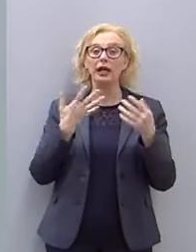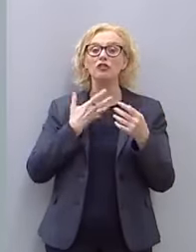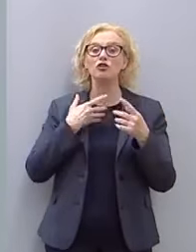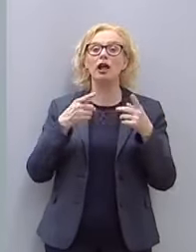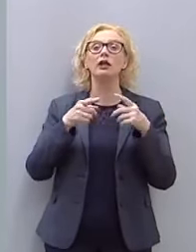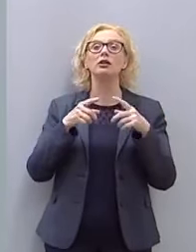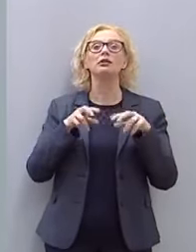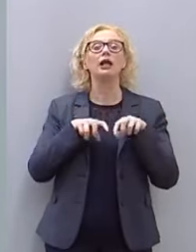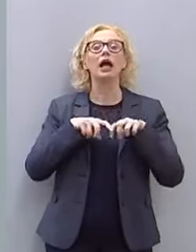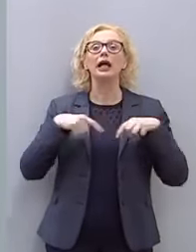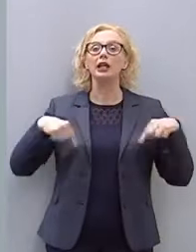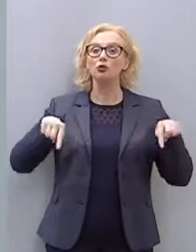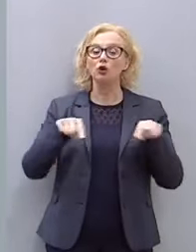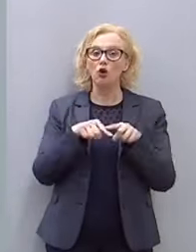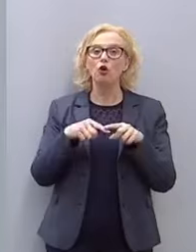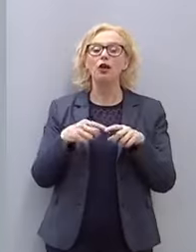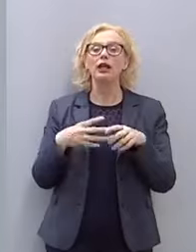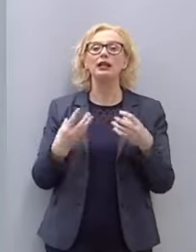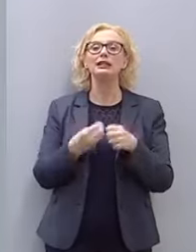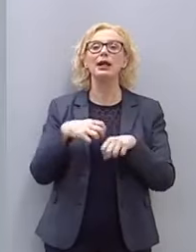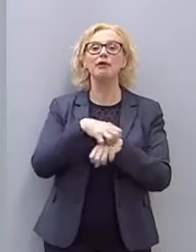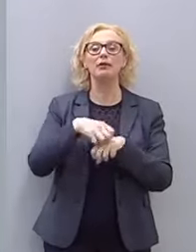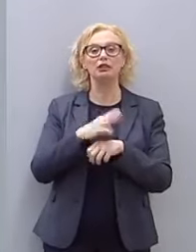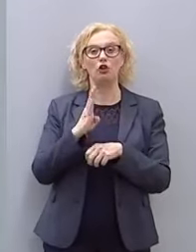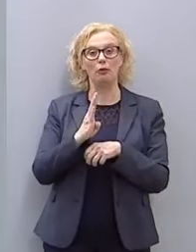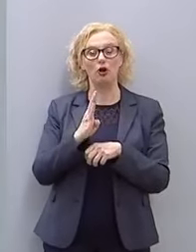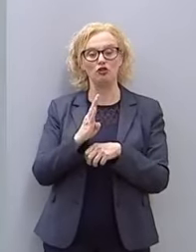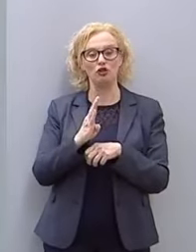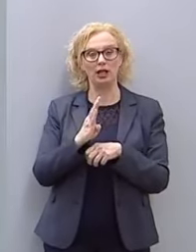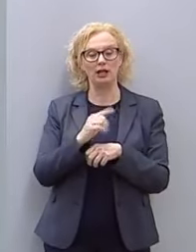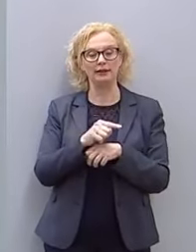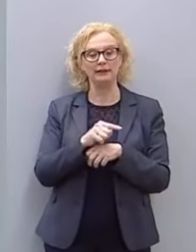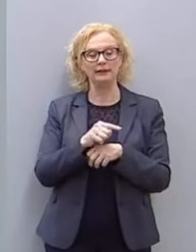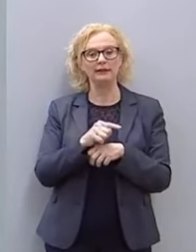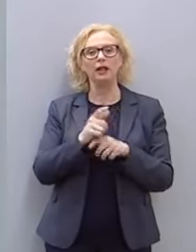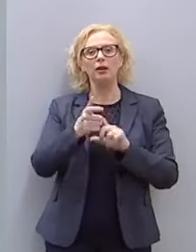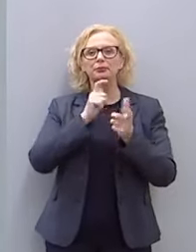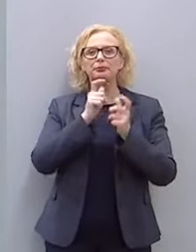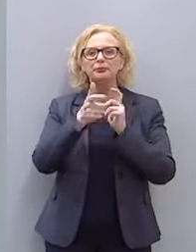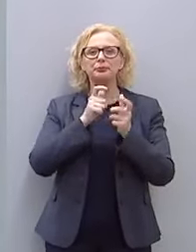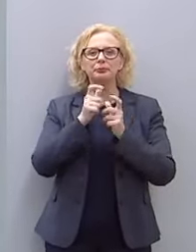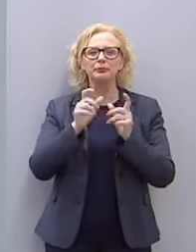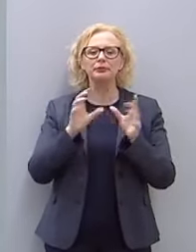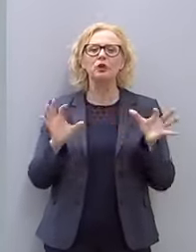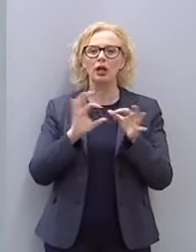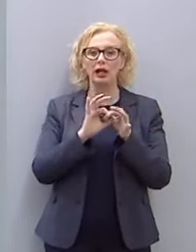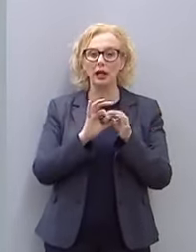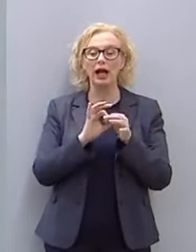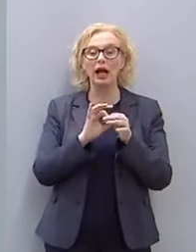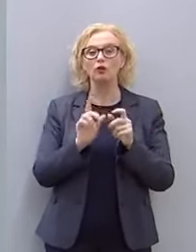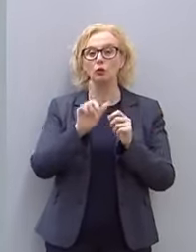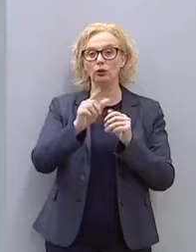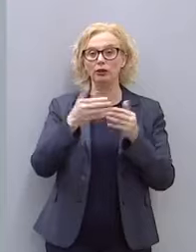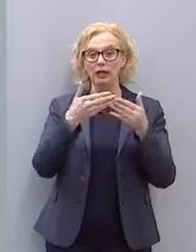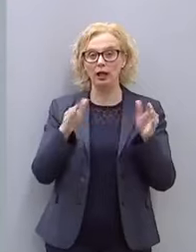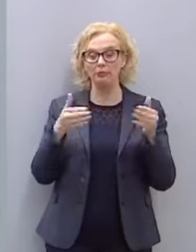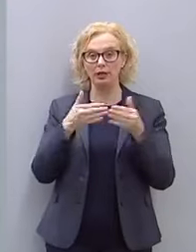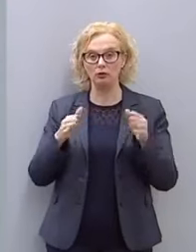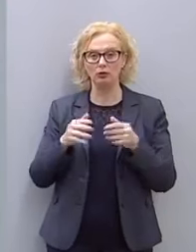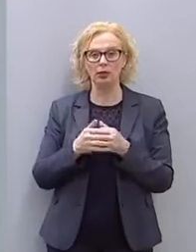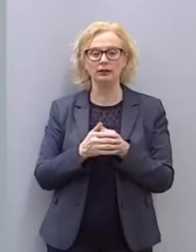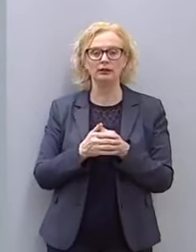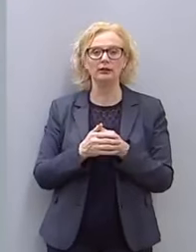riunione con il ministro boccia dove parli a si parlerà appunto delle aperture di lunedì ritengo